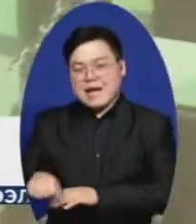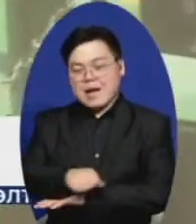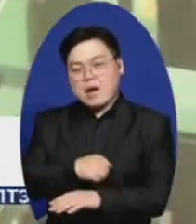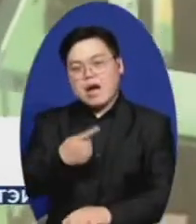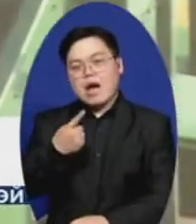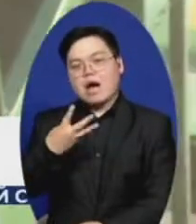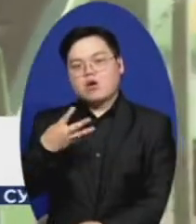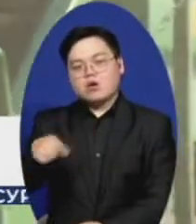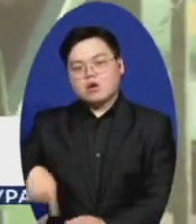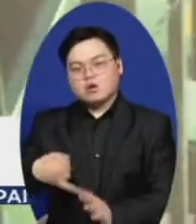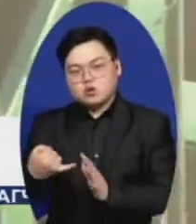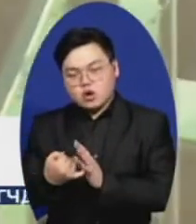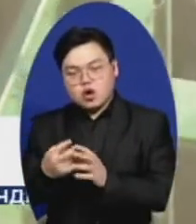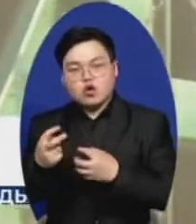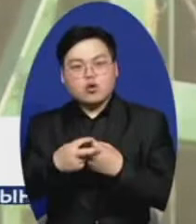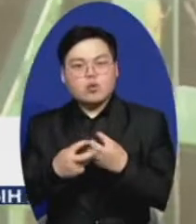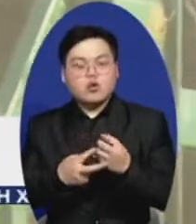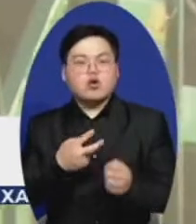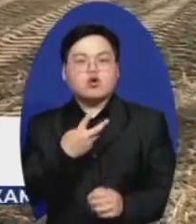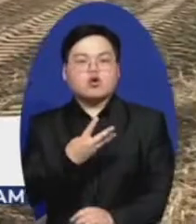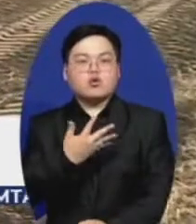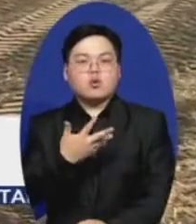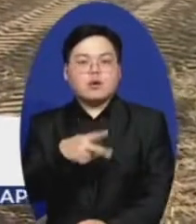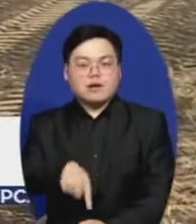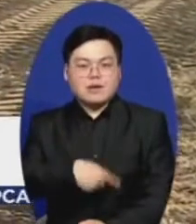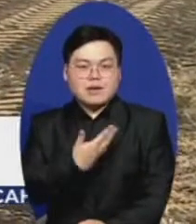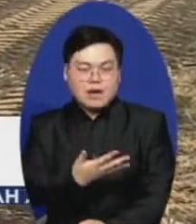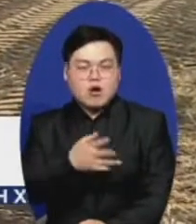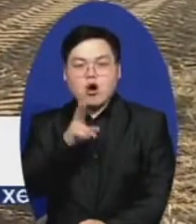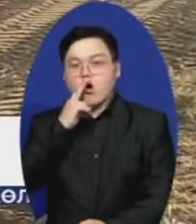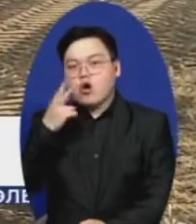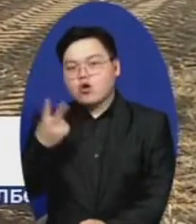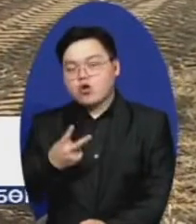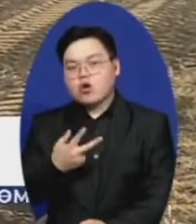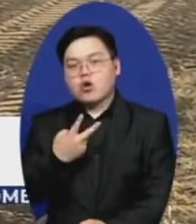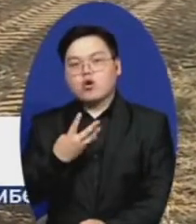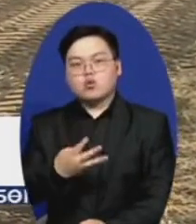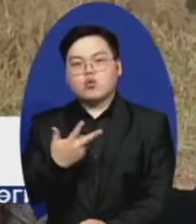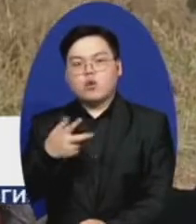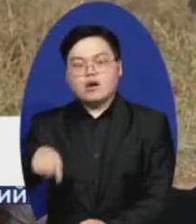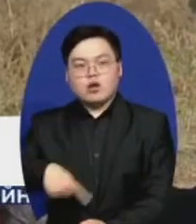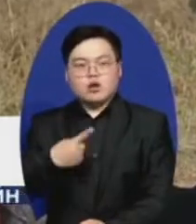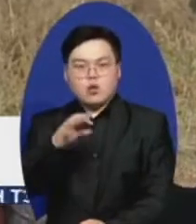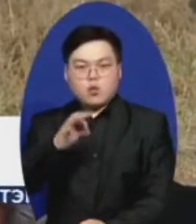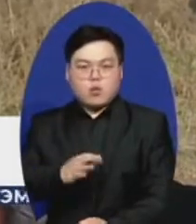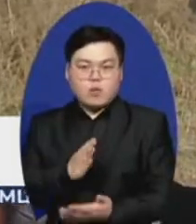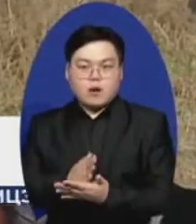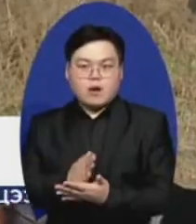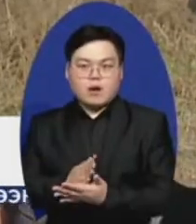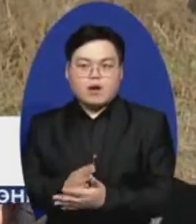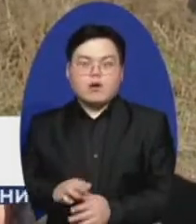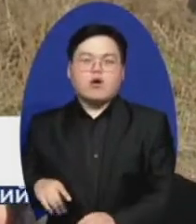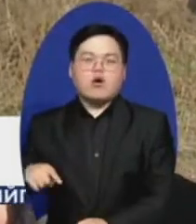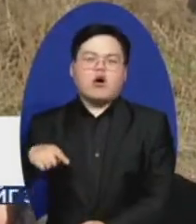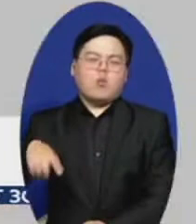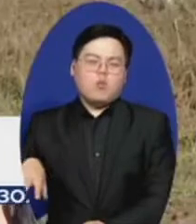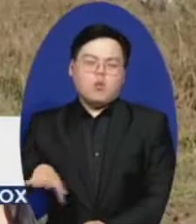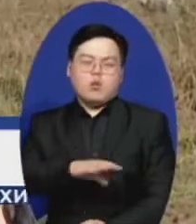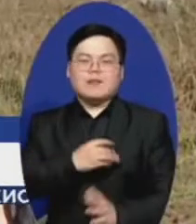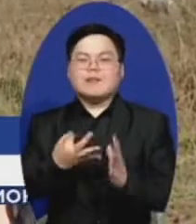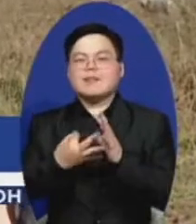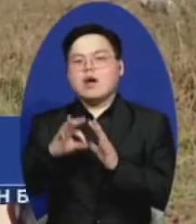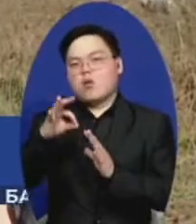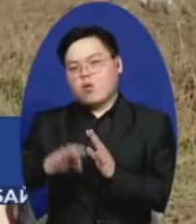уралт 14.6, төмс 43.5, хүнсний ногоо 43.1% үргэлжилж байна. 80% өрчлөлт явж байна өнөөдөр